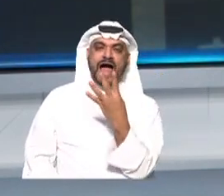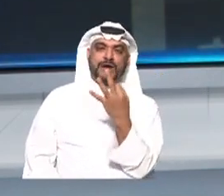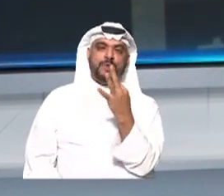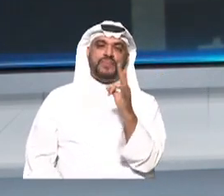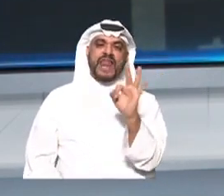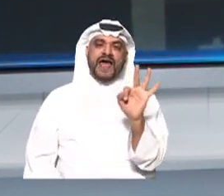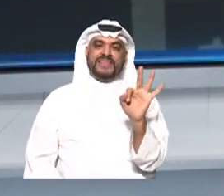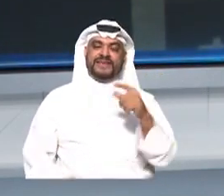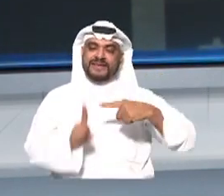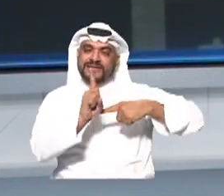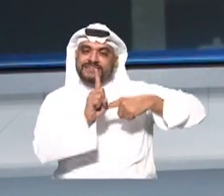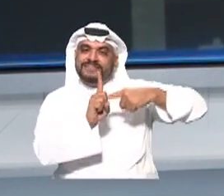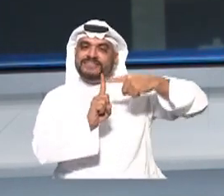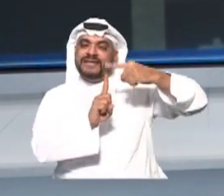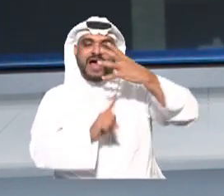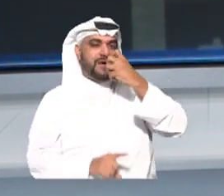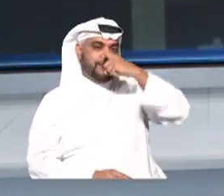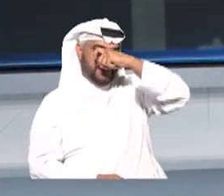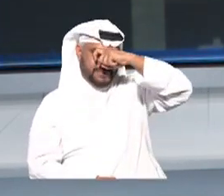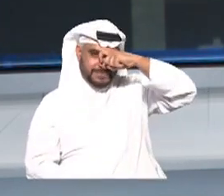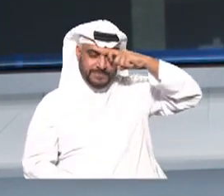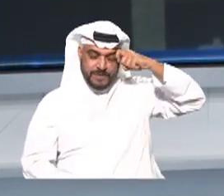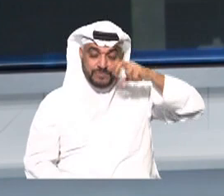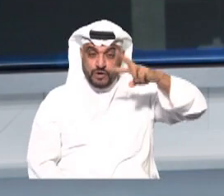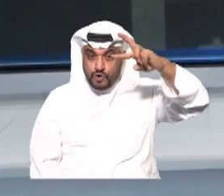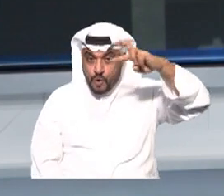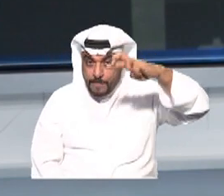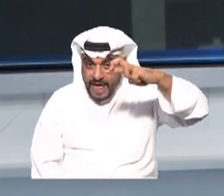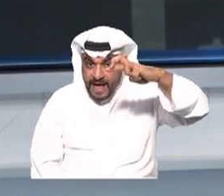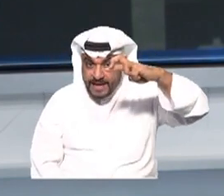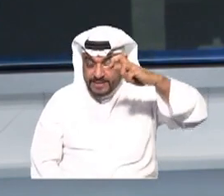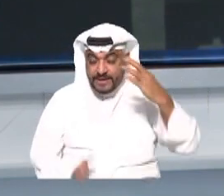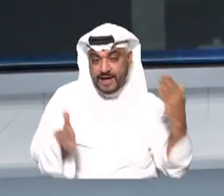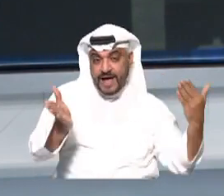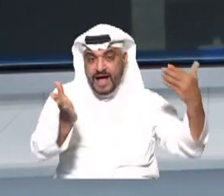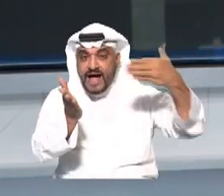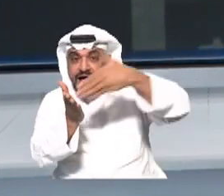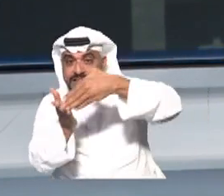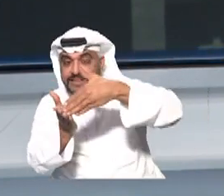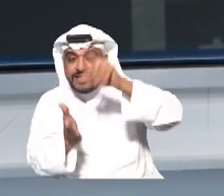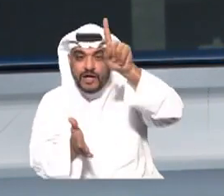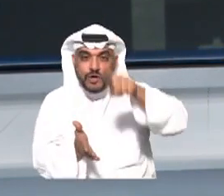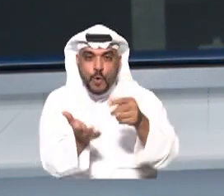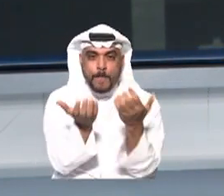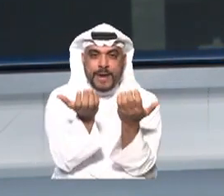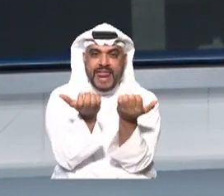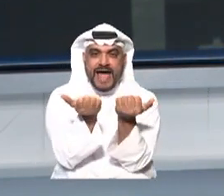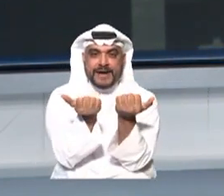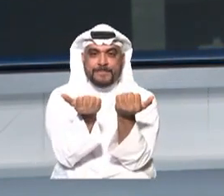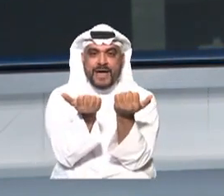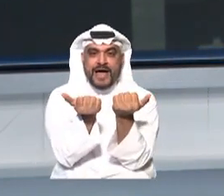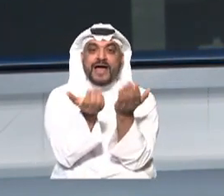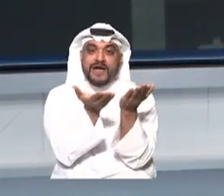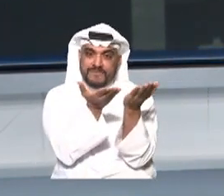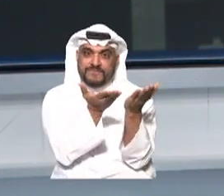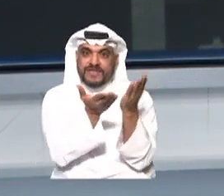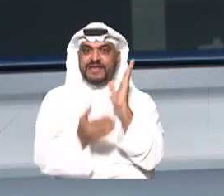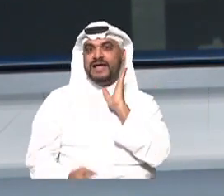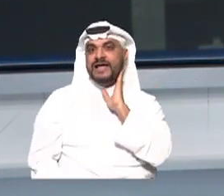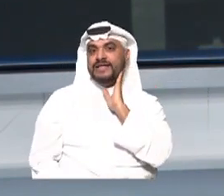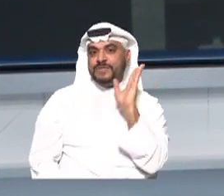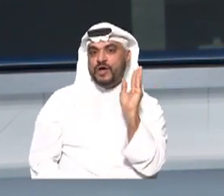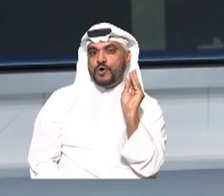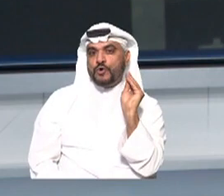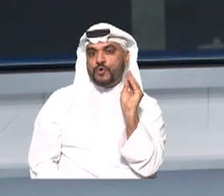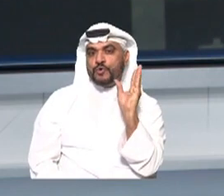إلى متقلب الاتجاه متوقع من يوم الأحد إلى يوم الأربعاء، مع أيضا نسب رطوبة قد تكون نوعا ما مرتفعة على